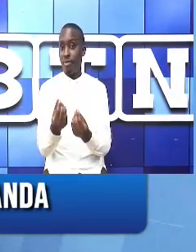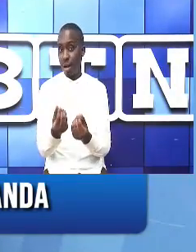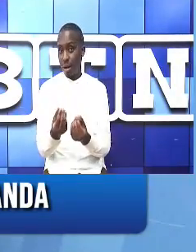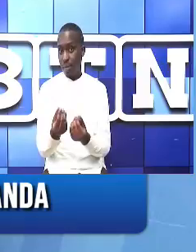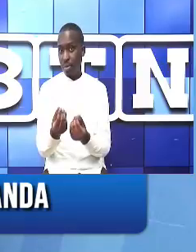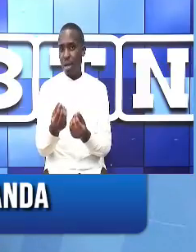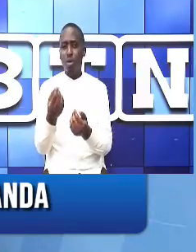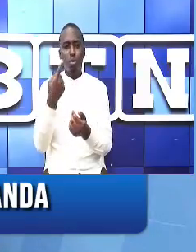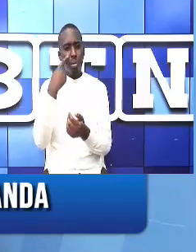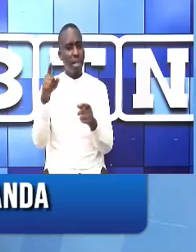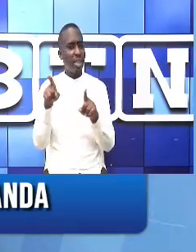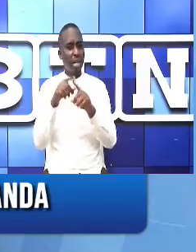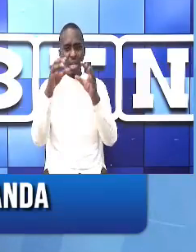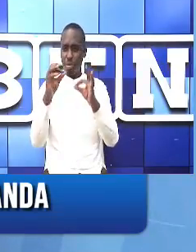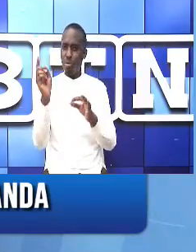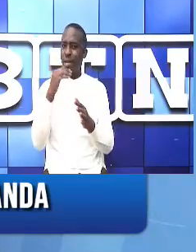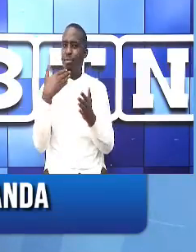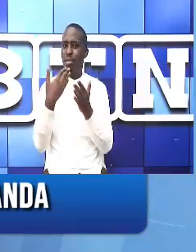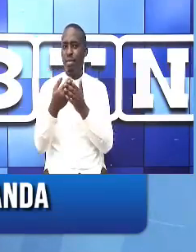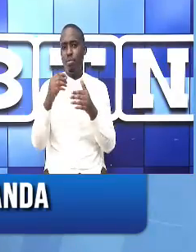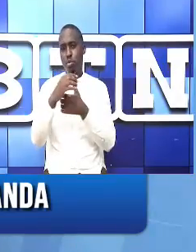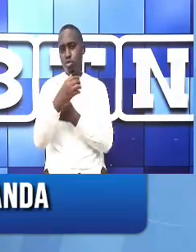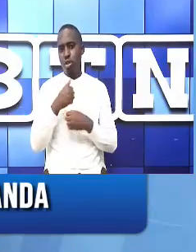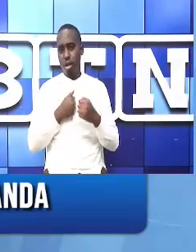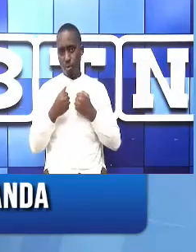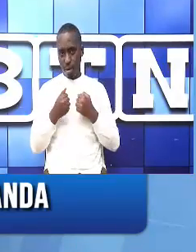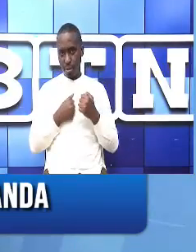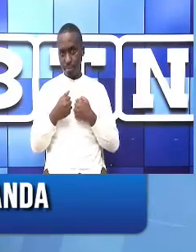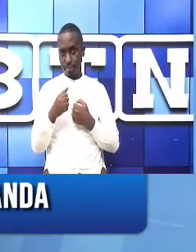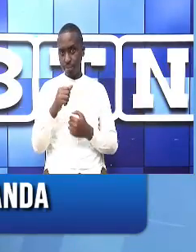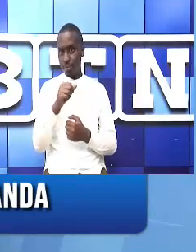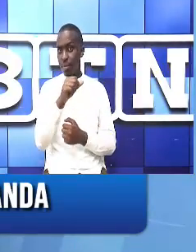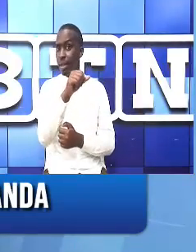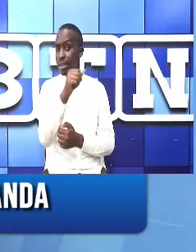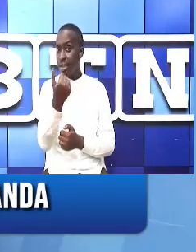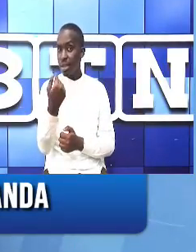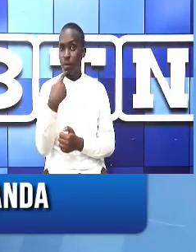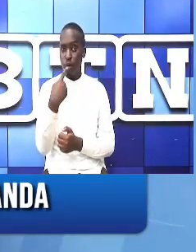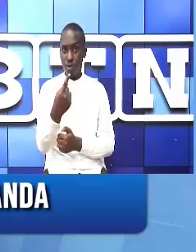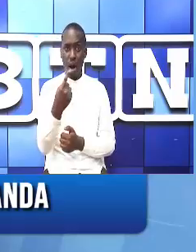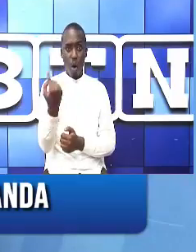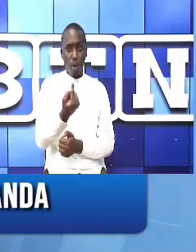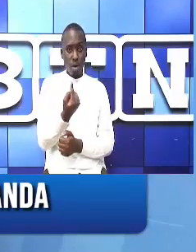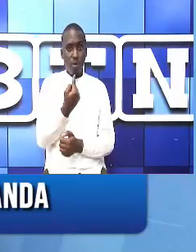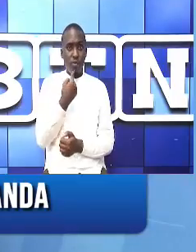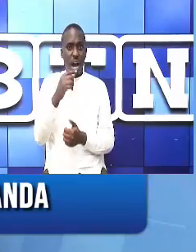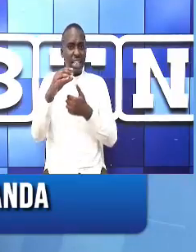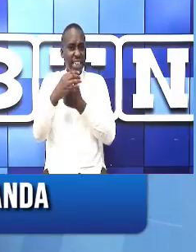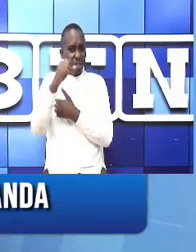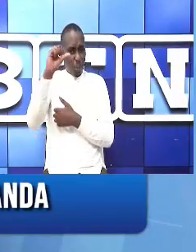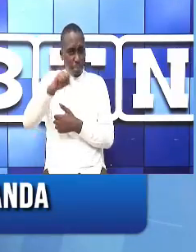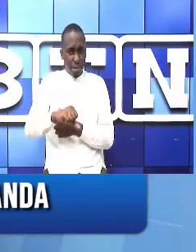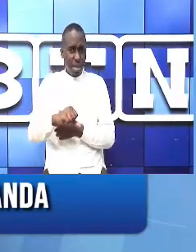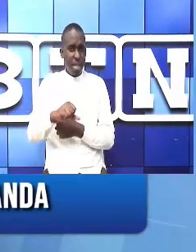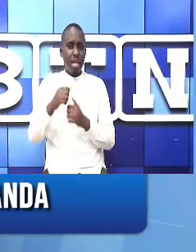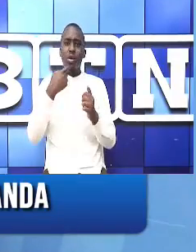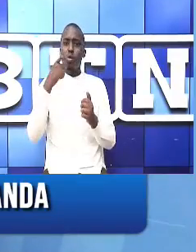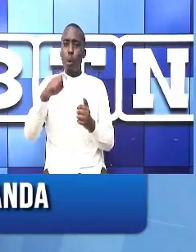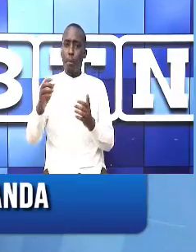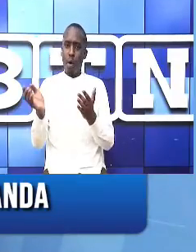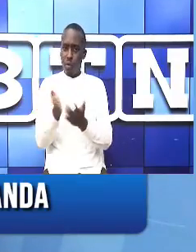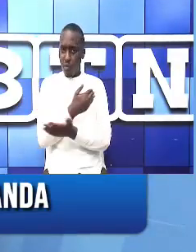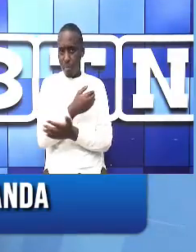tubifata nk'ibintu bigayitse cyane bidakwiye mu muco nyarwanda ikindi ni uko usibye kuba ari n'ingeso mbi igayitse igomba